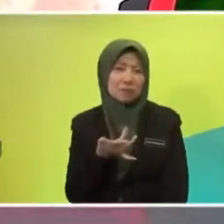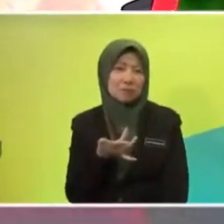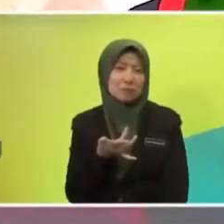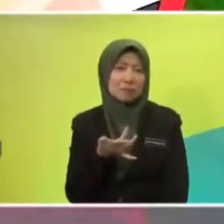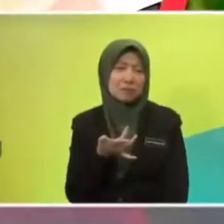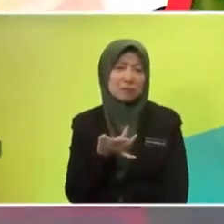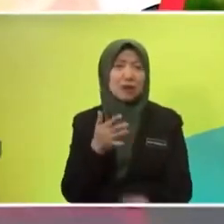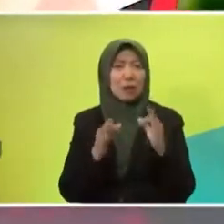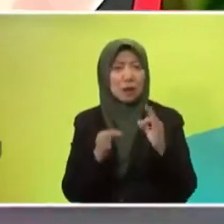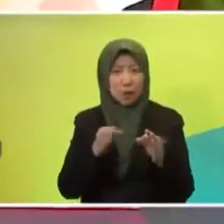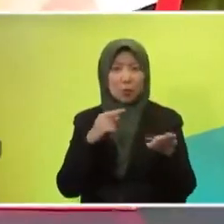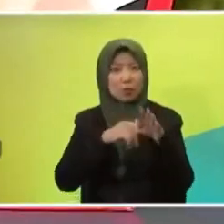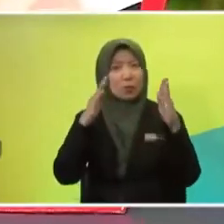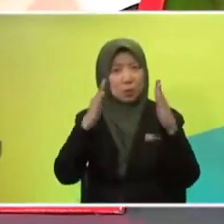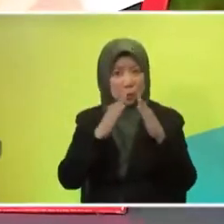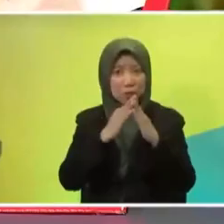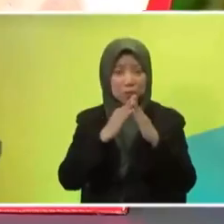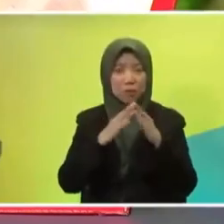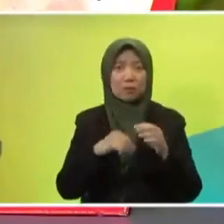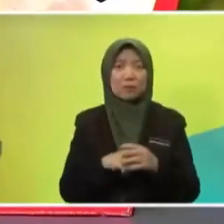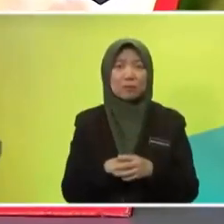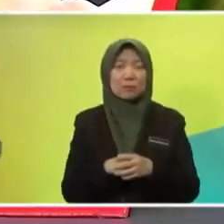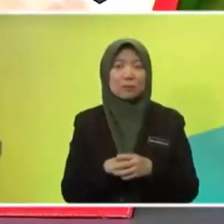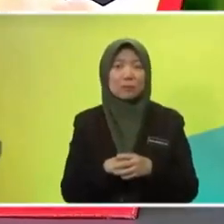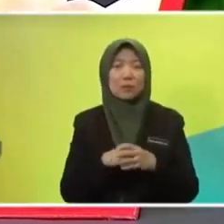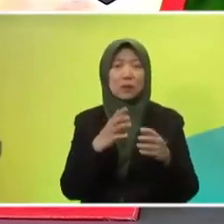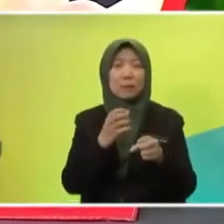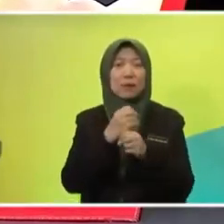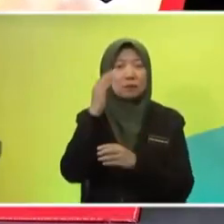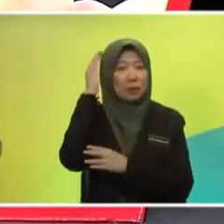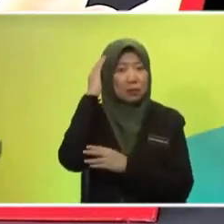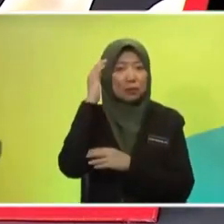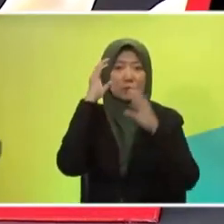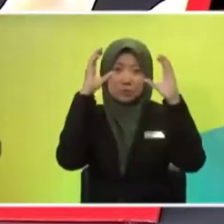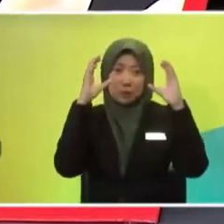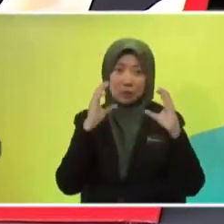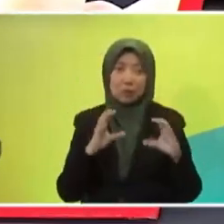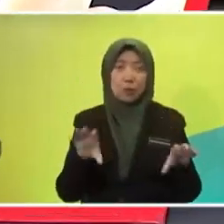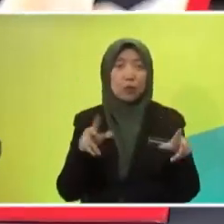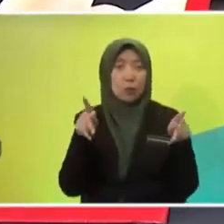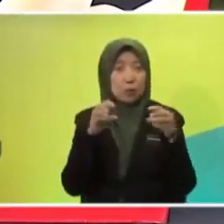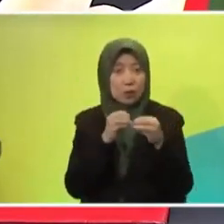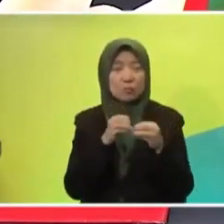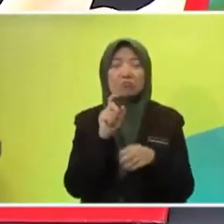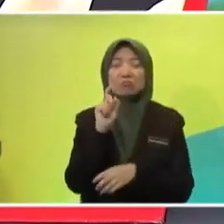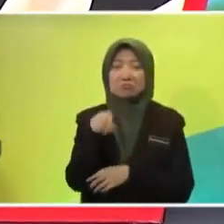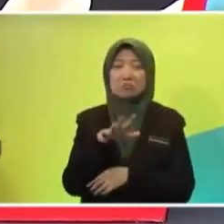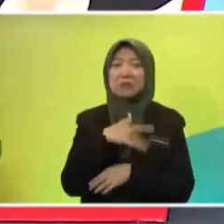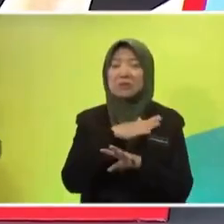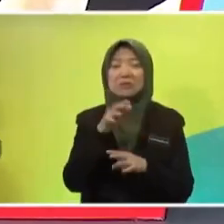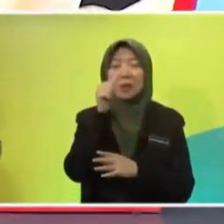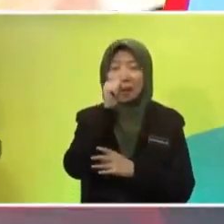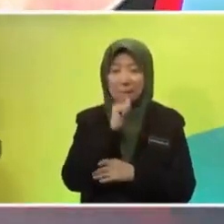Kalau adik-adik kat rumah dapat tahu cara nak buat kolaj ni, mesti tak sabar nak buat bersama dengan ibu bapa kan? Betul. Sebab